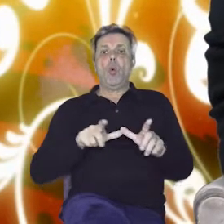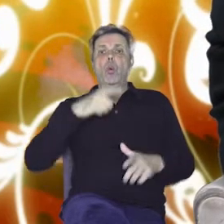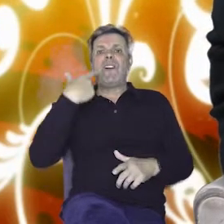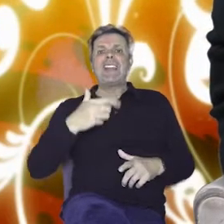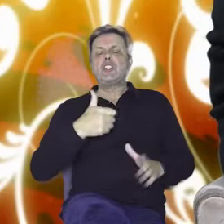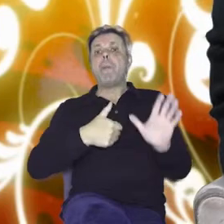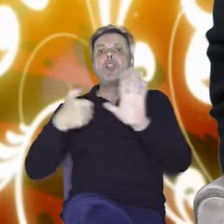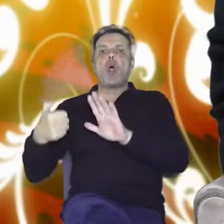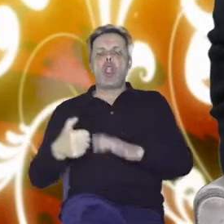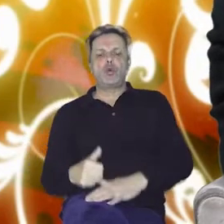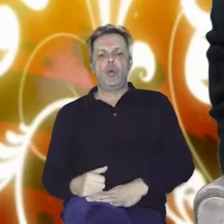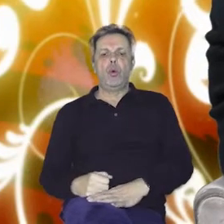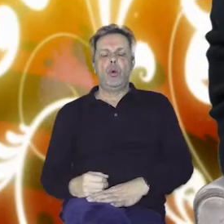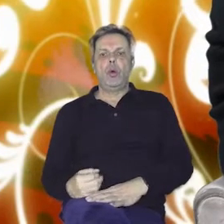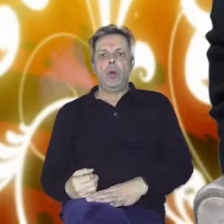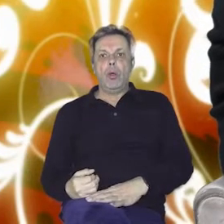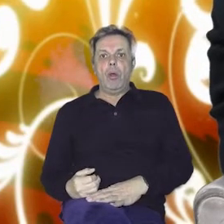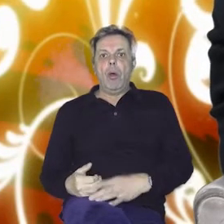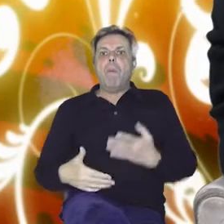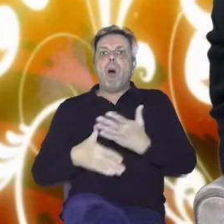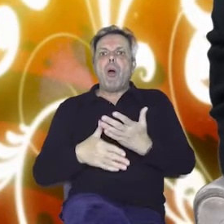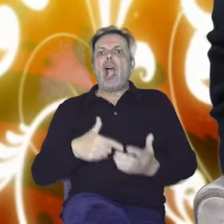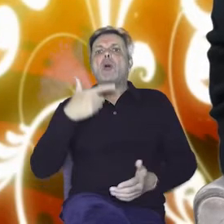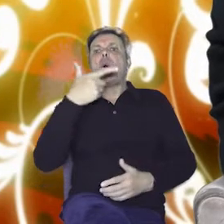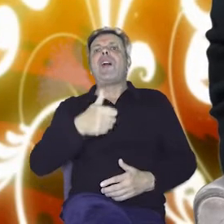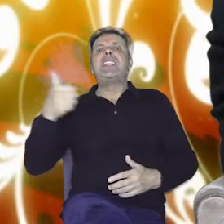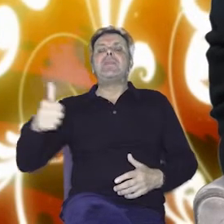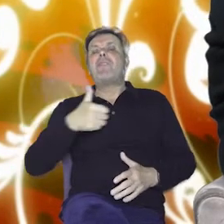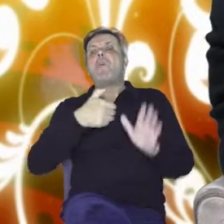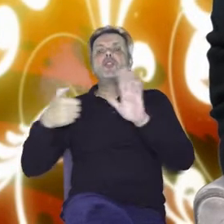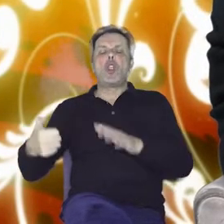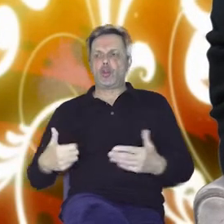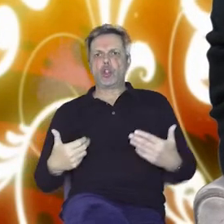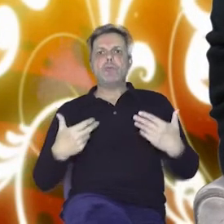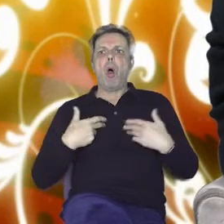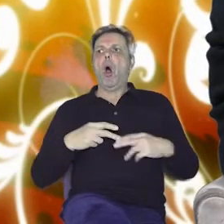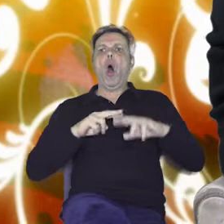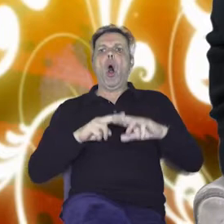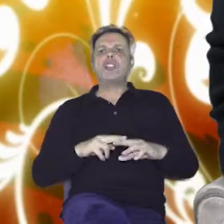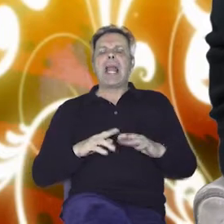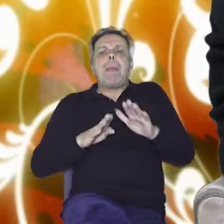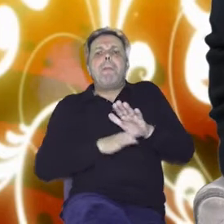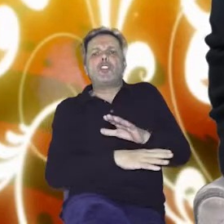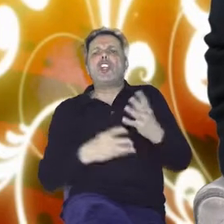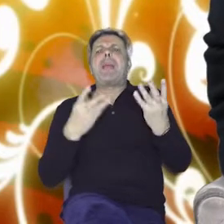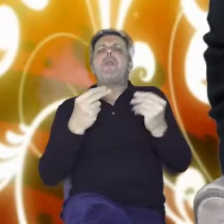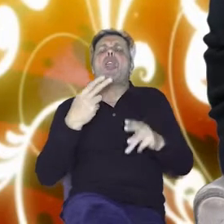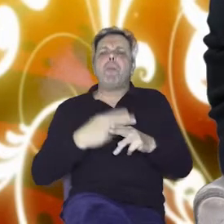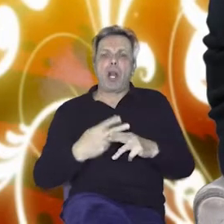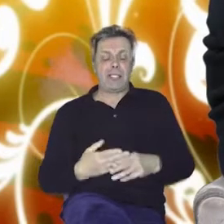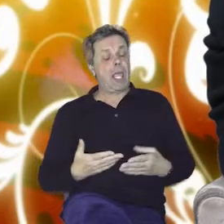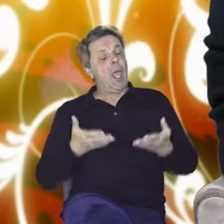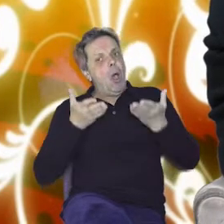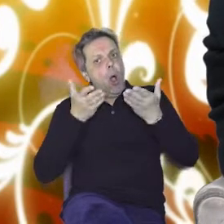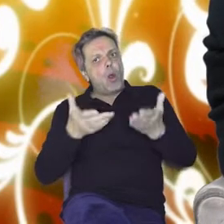stoljeću doprinjeo zapravo da i u 21. stoljeću smo ostali pošteđeni mnogih bolesti. Ali ono što